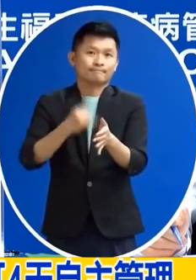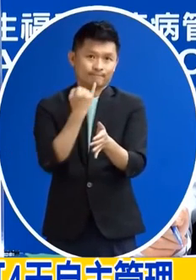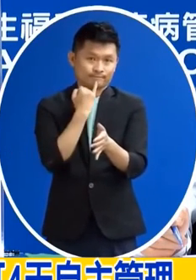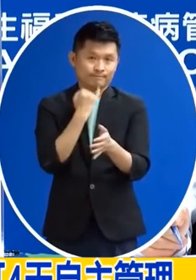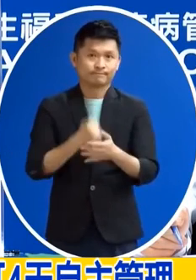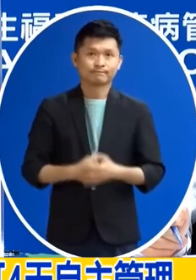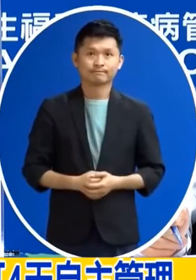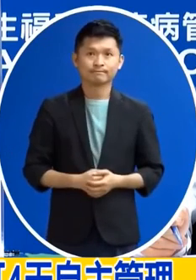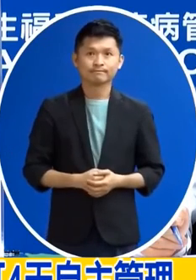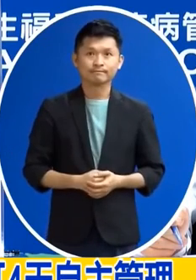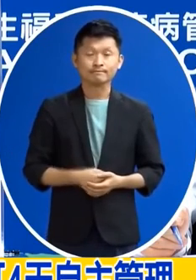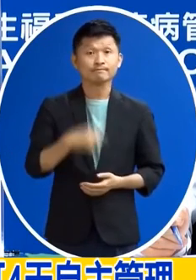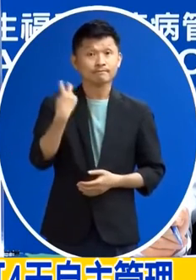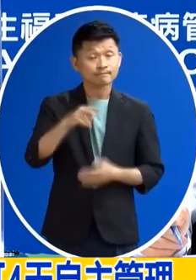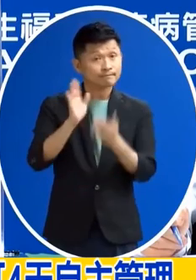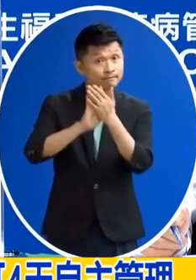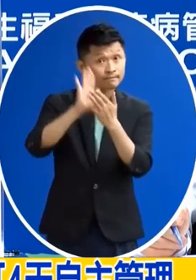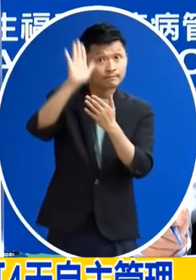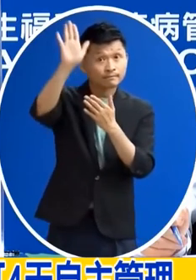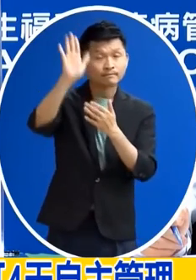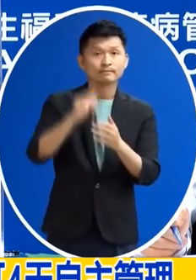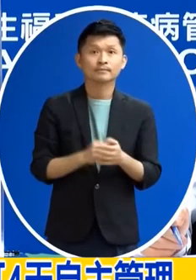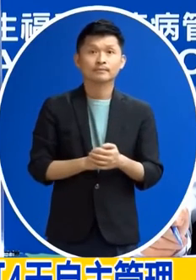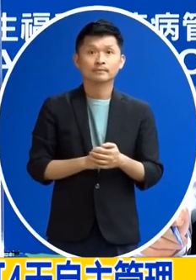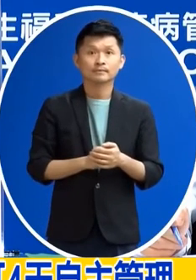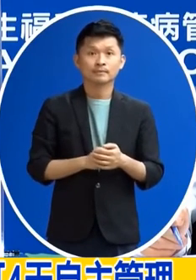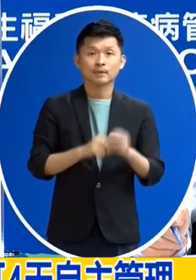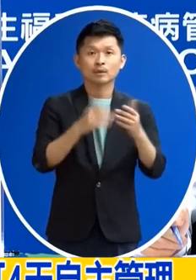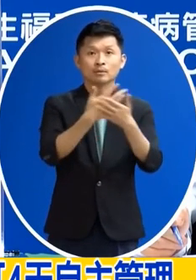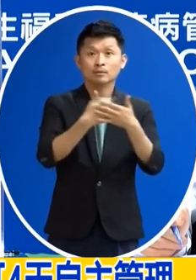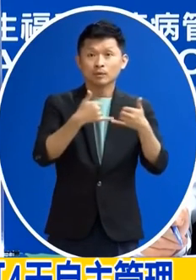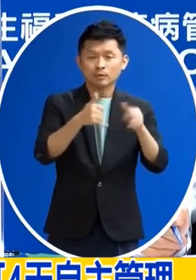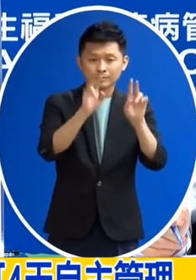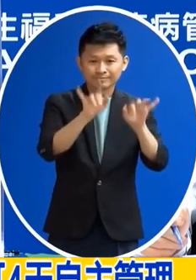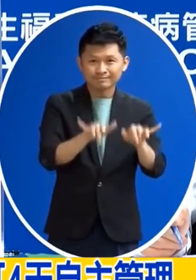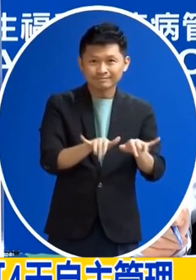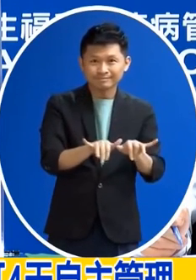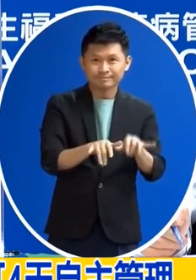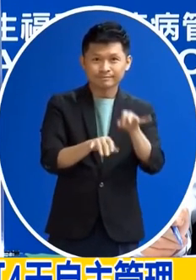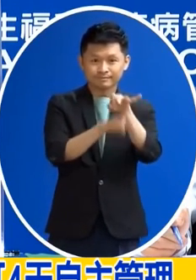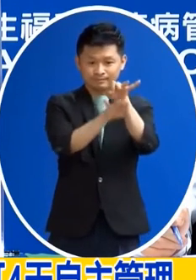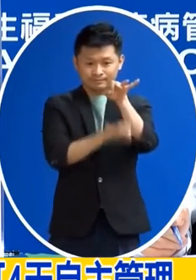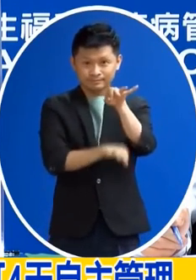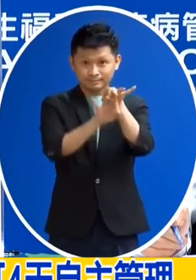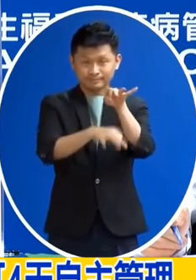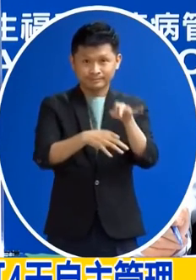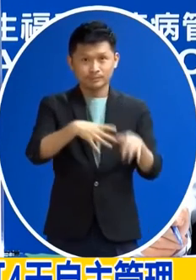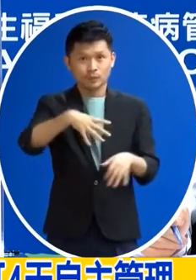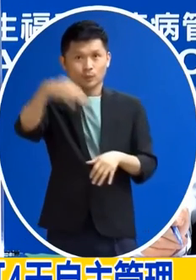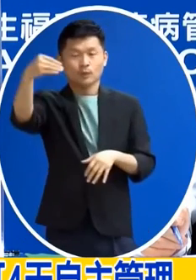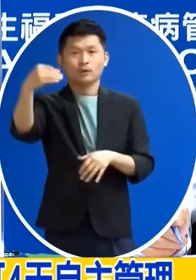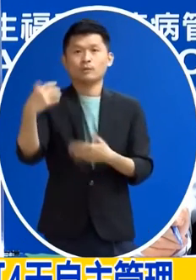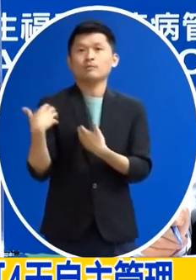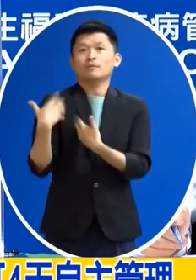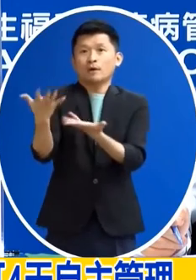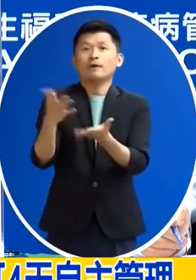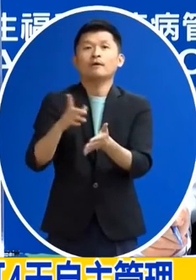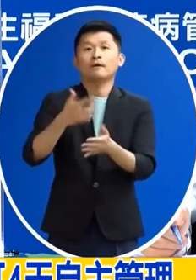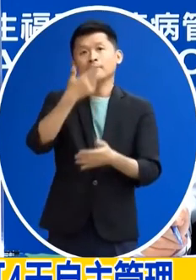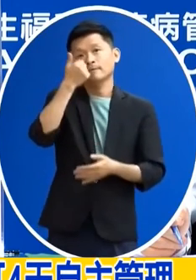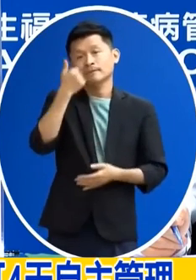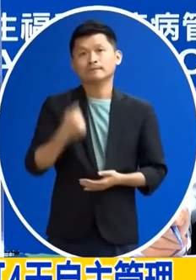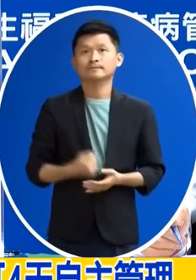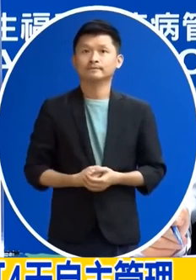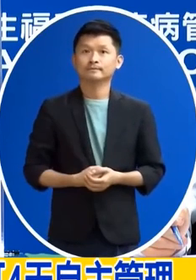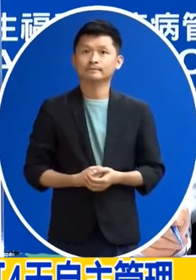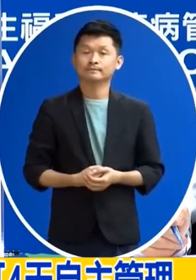的，然后加上我们未来的一个电子表单让它能够自动化，那整体来讲在里面